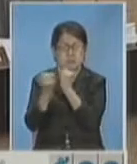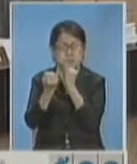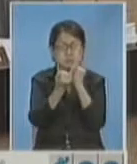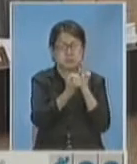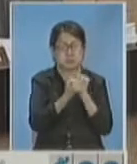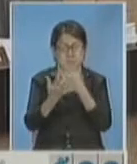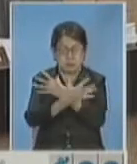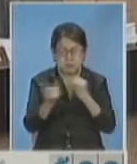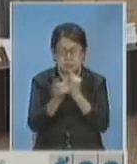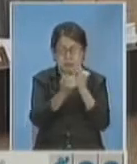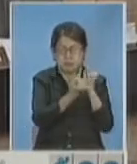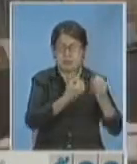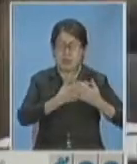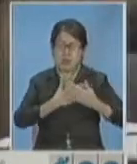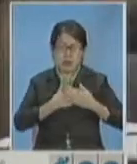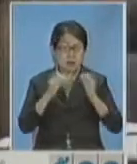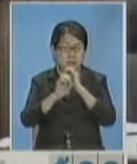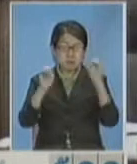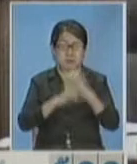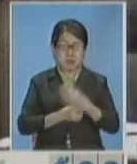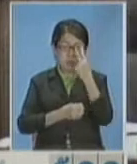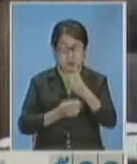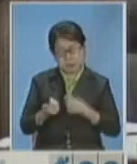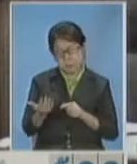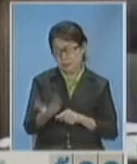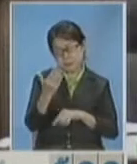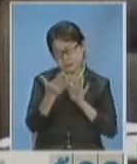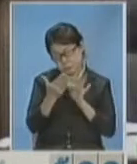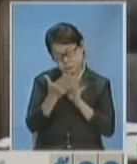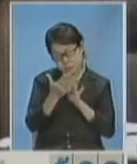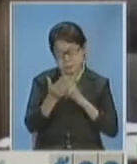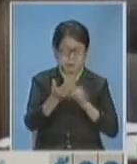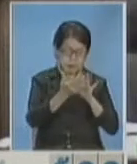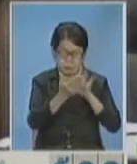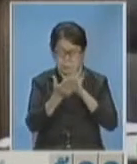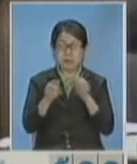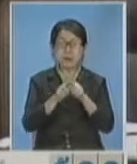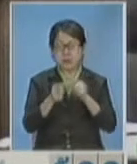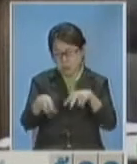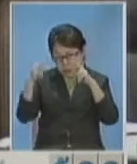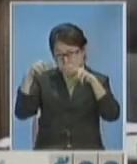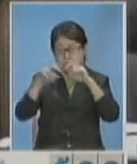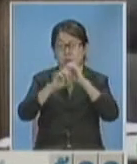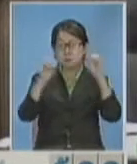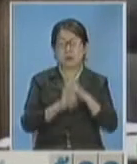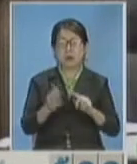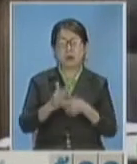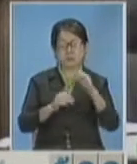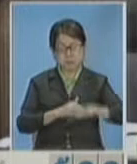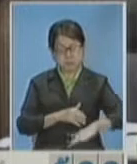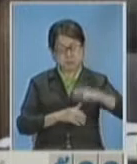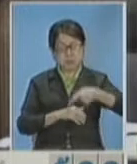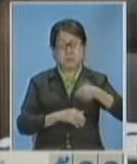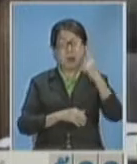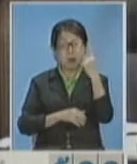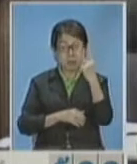ลดร้อยน้อยลงนะคะเราไปไหนก็จะเห็นก้มหน้าก้มตาอยู่กับเครื่องเทคโนโลยีและเด็กเล็กตั้งแต่ป.1 นะคะส่งผล